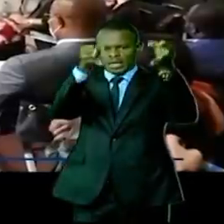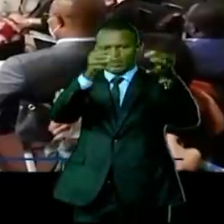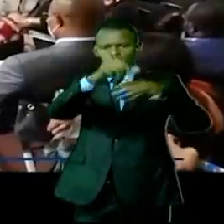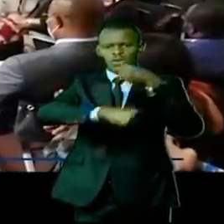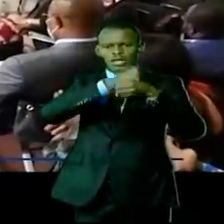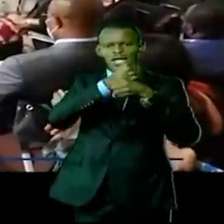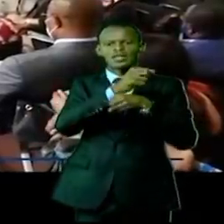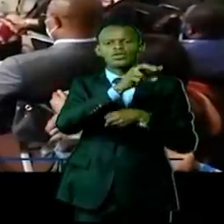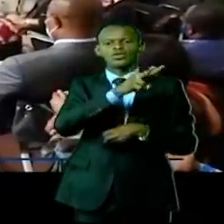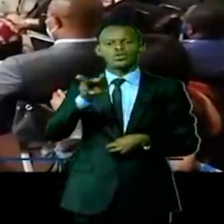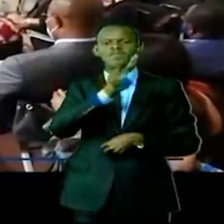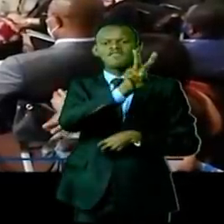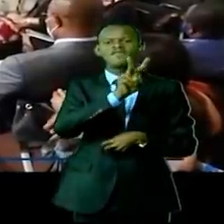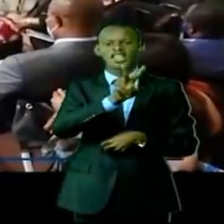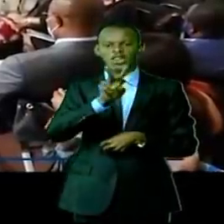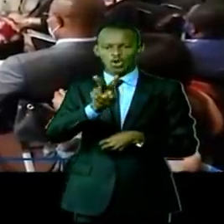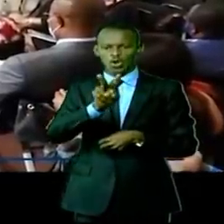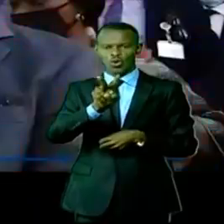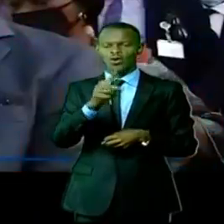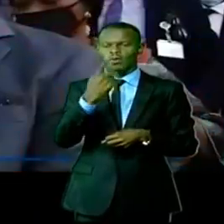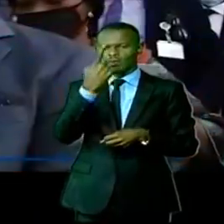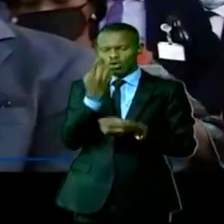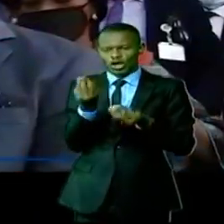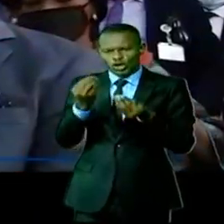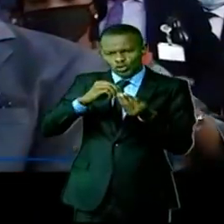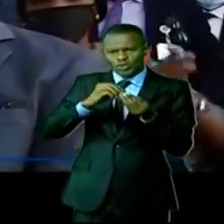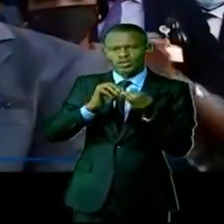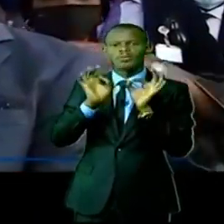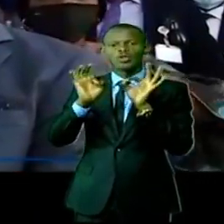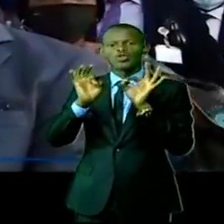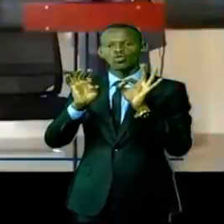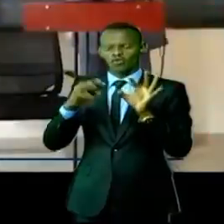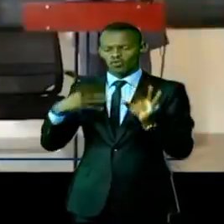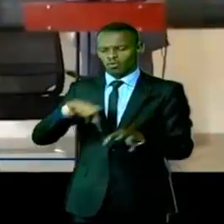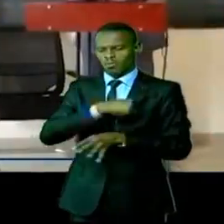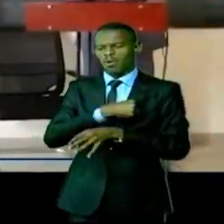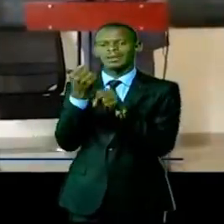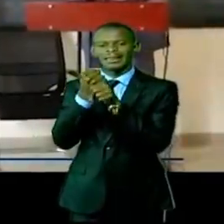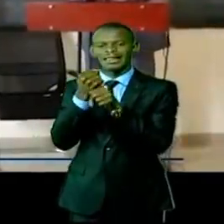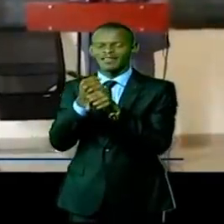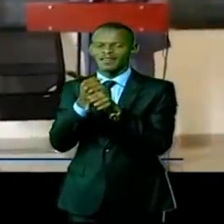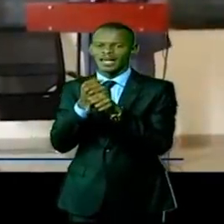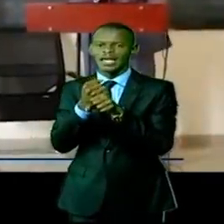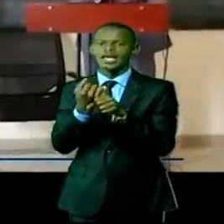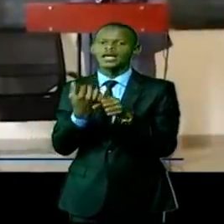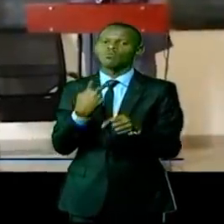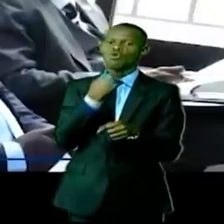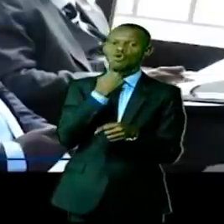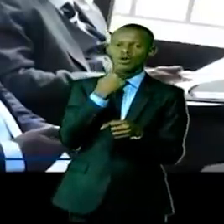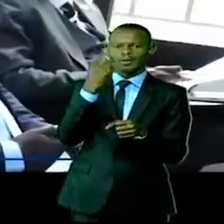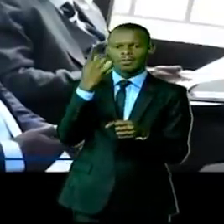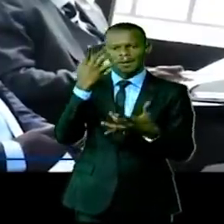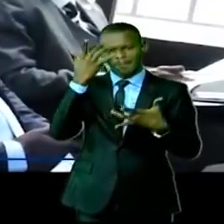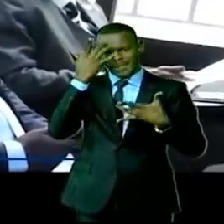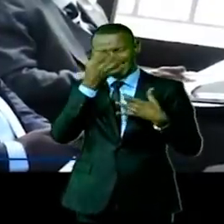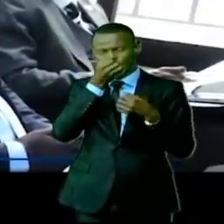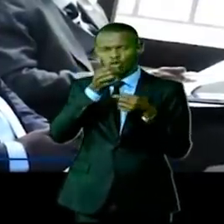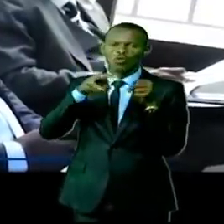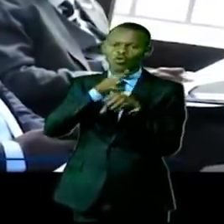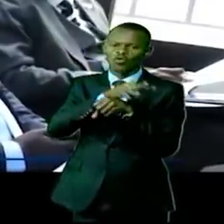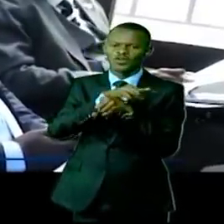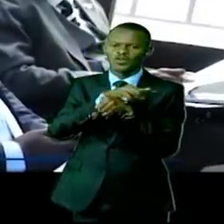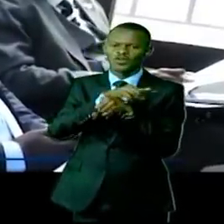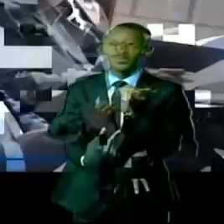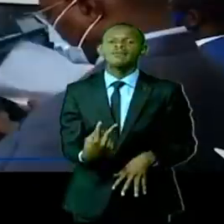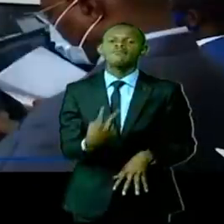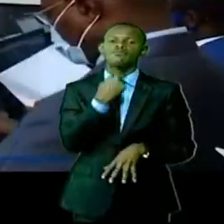pour le recrutement de l'équipe de gestion du programme et les contextes de crise sanitaire liée au Covid-19 qui a limité les mouvements